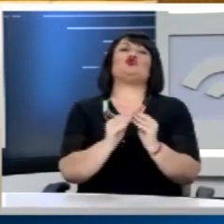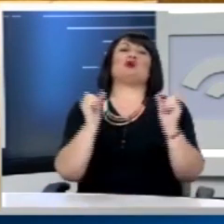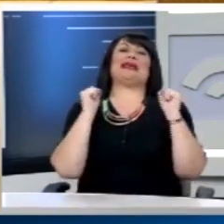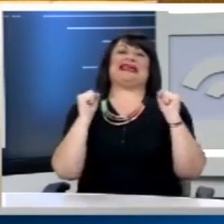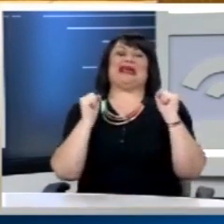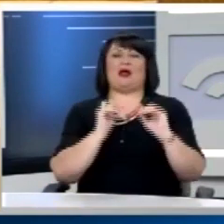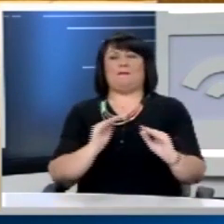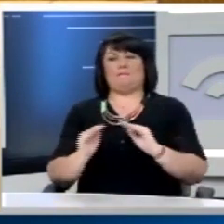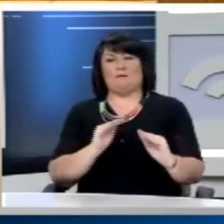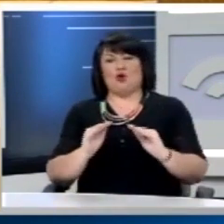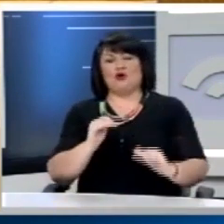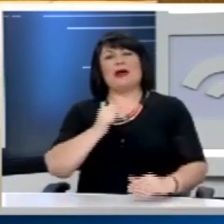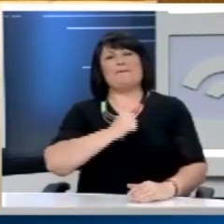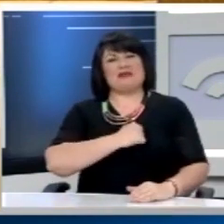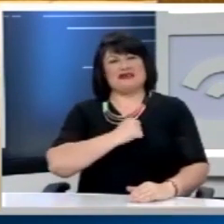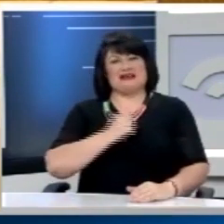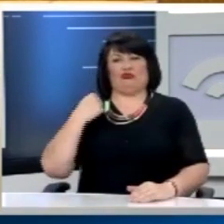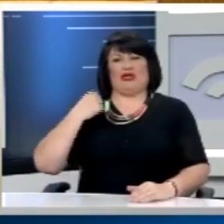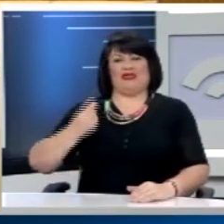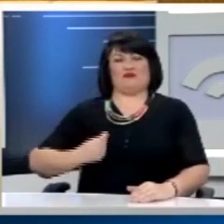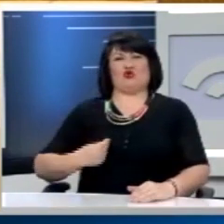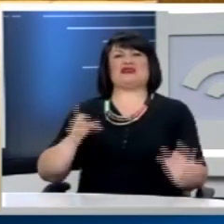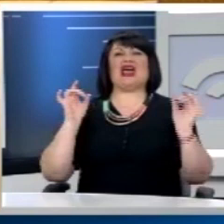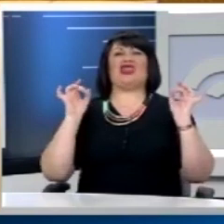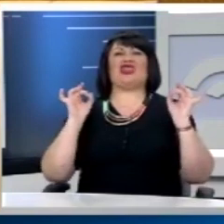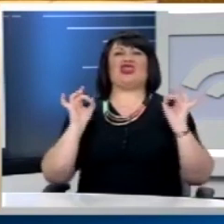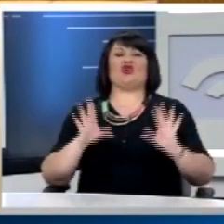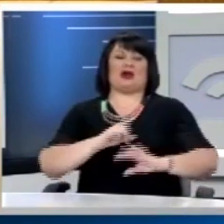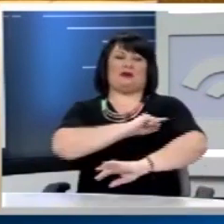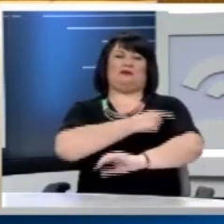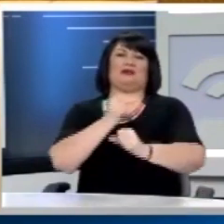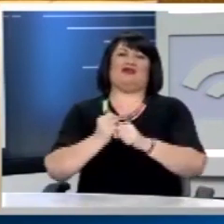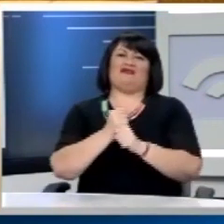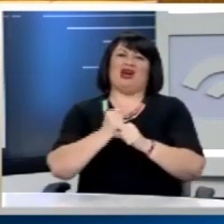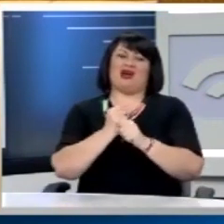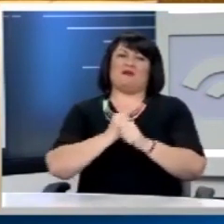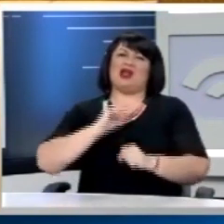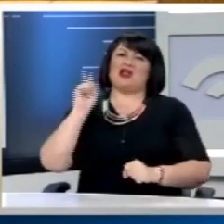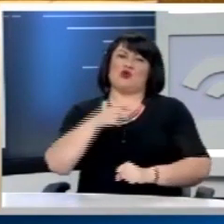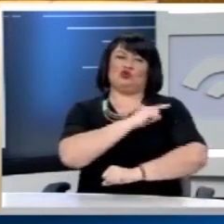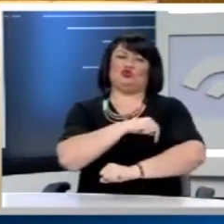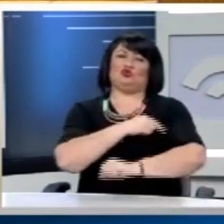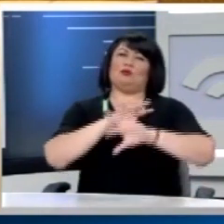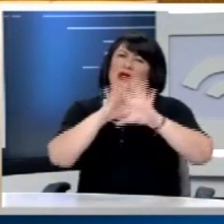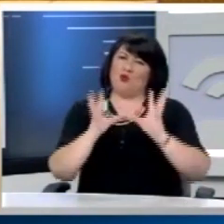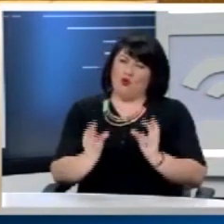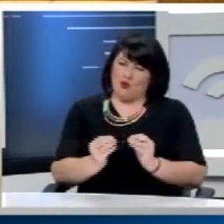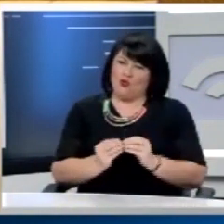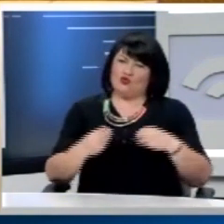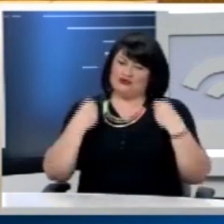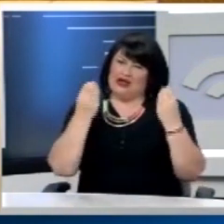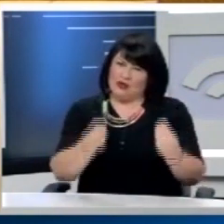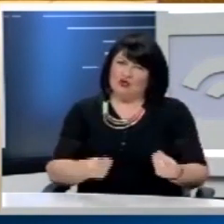πρόνοιας, η θέση μας για δημόσια και δωρεάν ιατροφαρμακευτική περίθαλψη και νοσοκομιακή περίθαλψη,